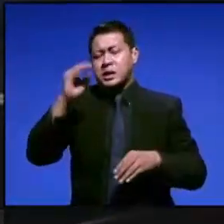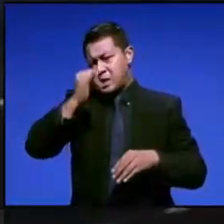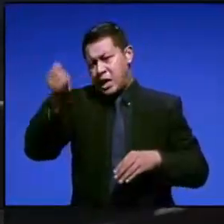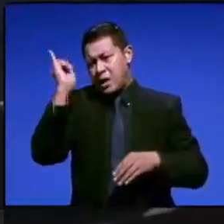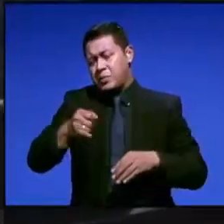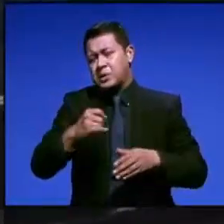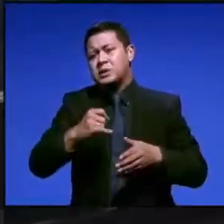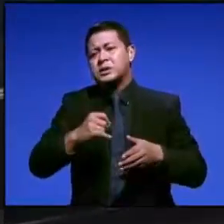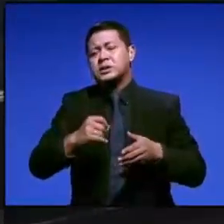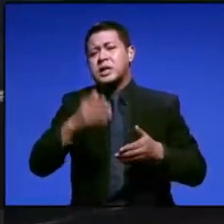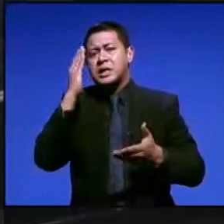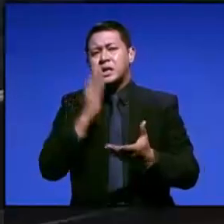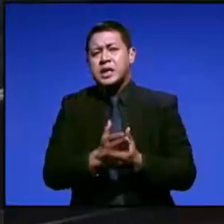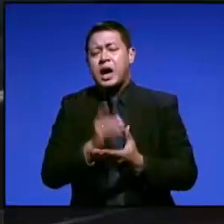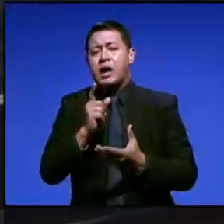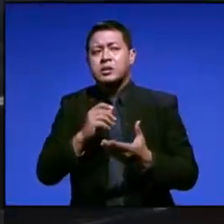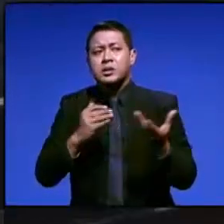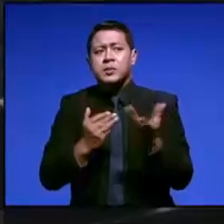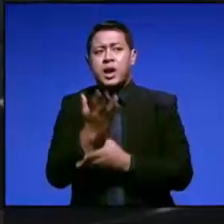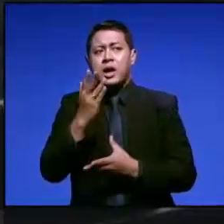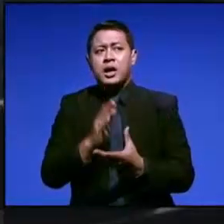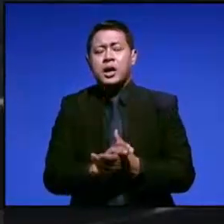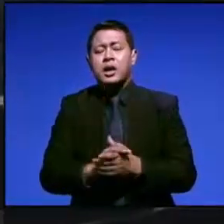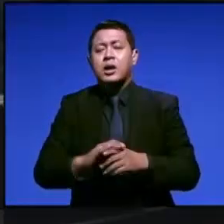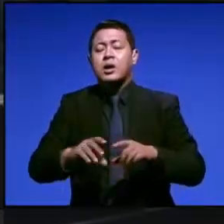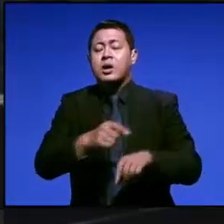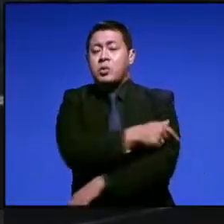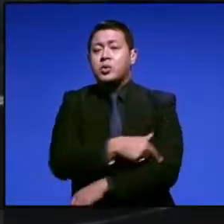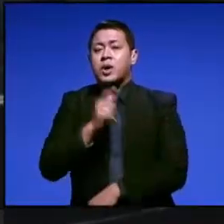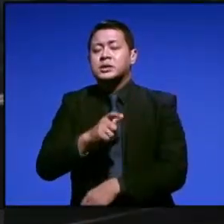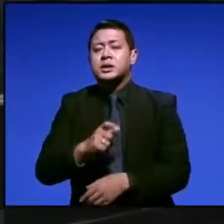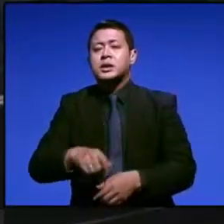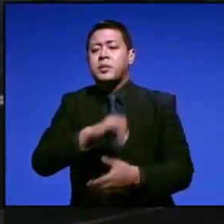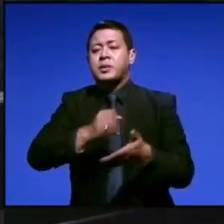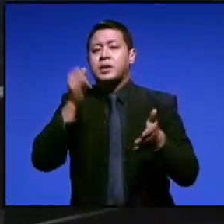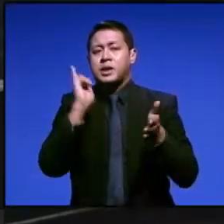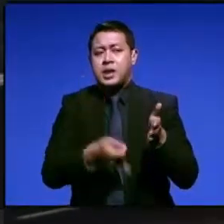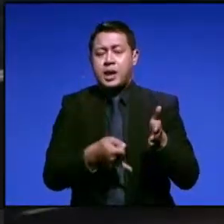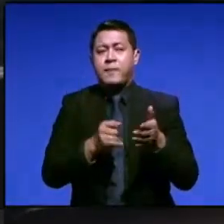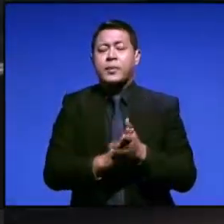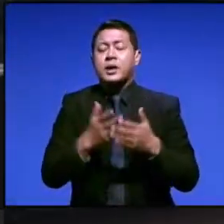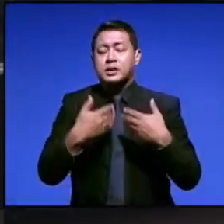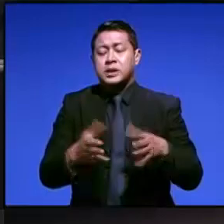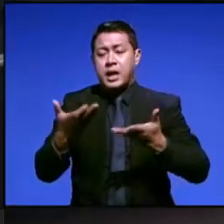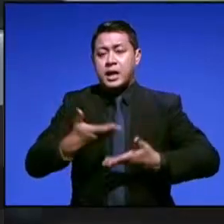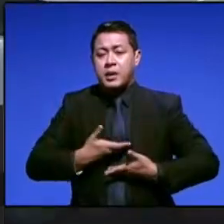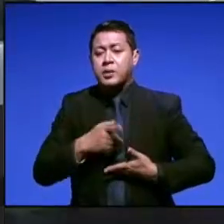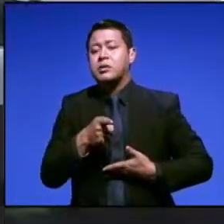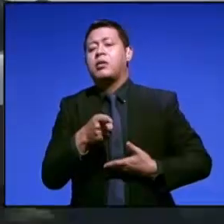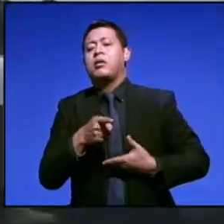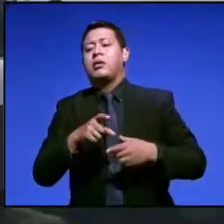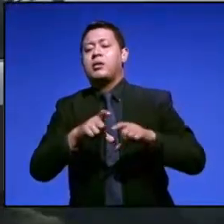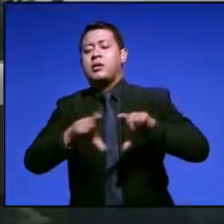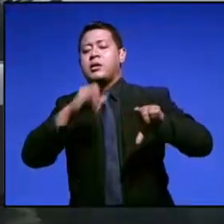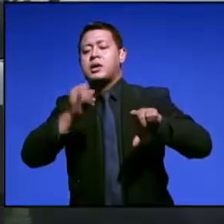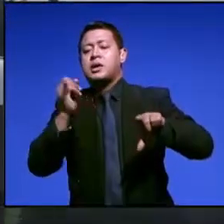bisa ditindak meskipun melanggar. Sementara petugas tetap mengganjar hukuman tilang setelah mendapatinya mengganti